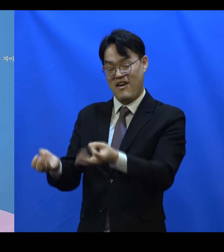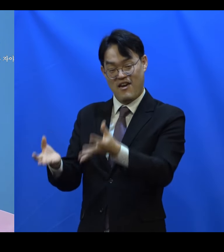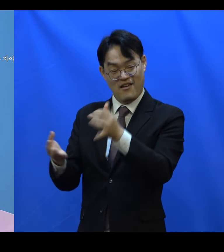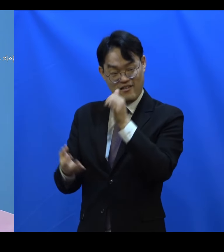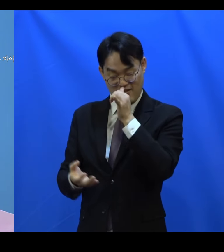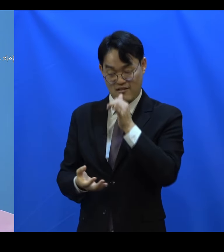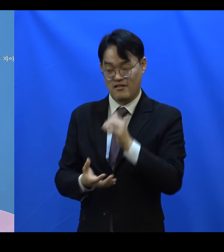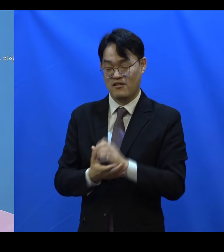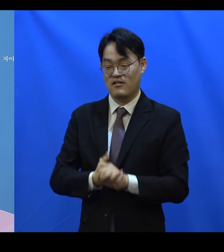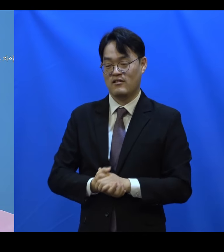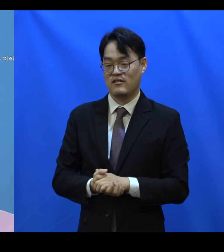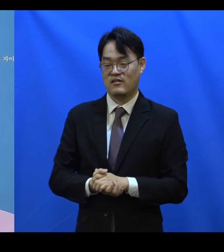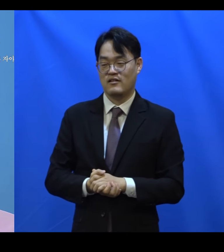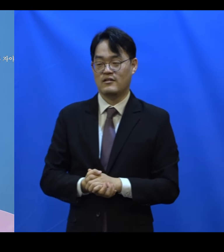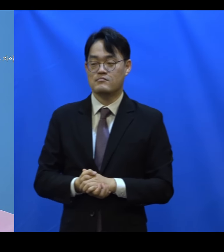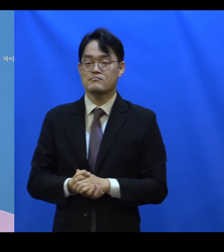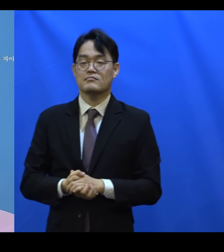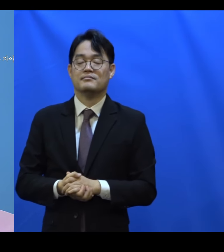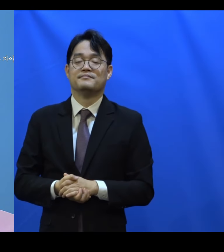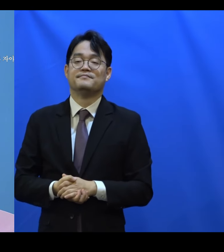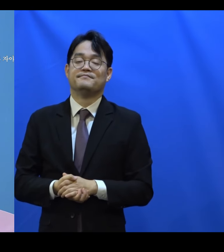하니까.